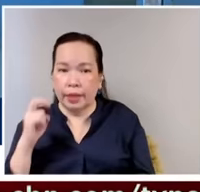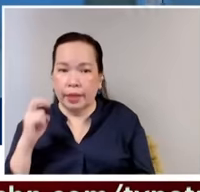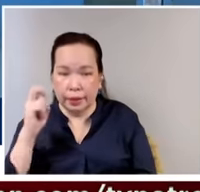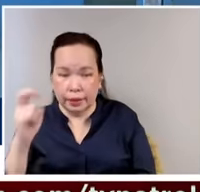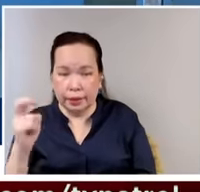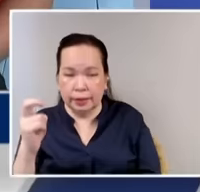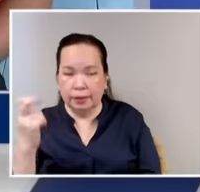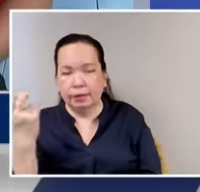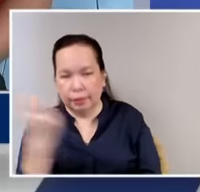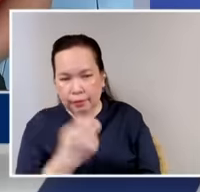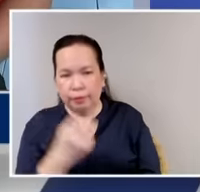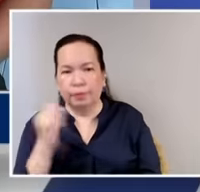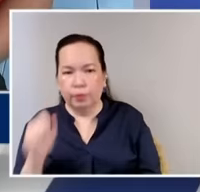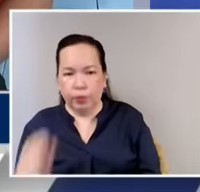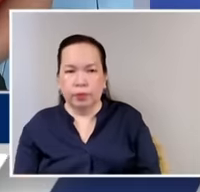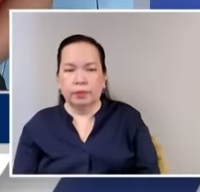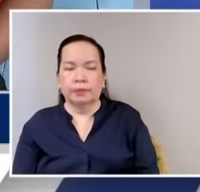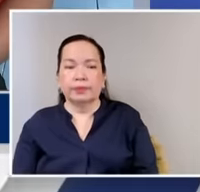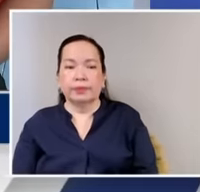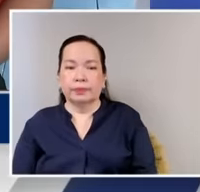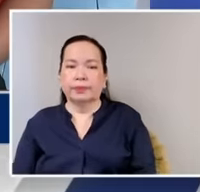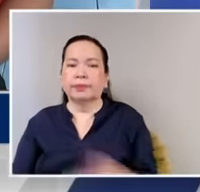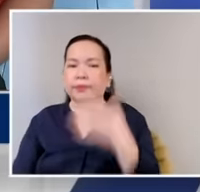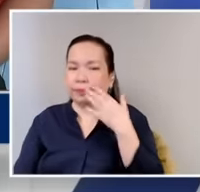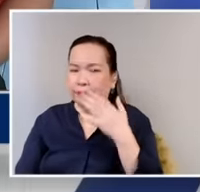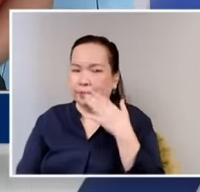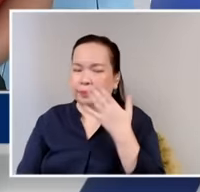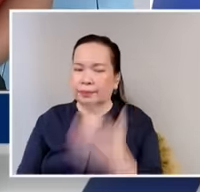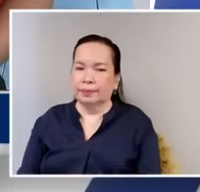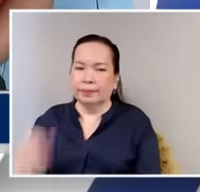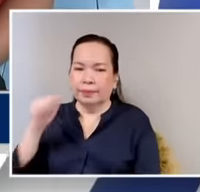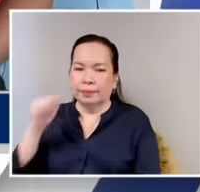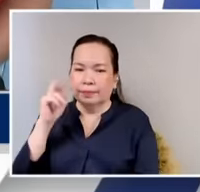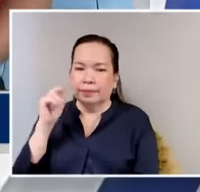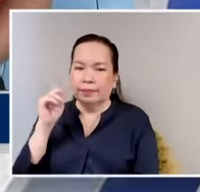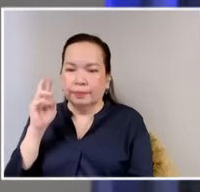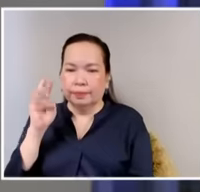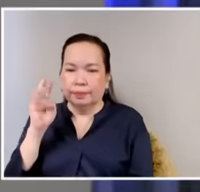Bernadette. Maraming salamat sa iyo, Andrea Taguines.